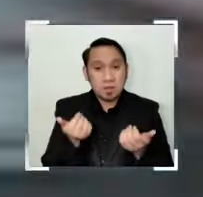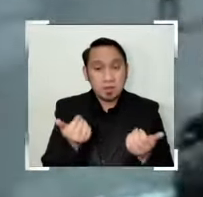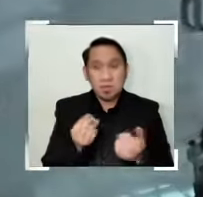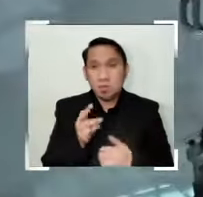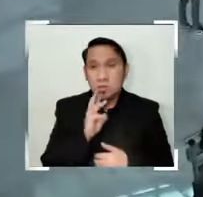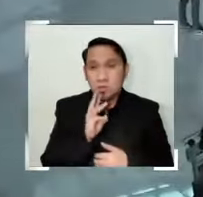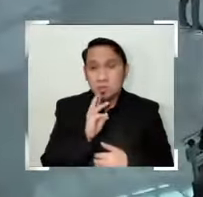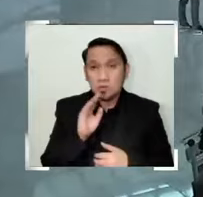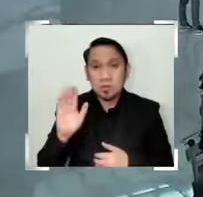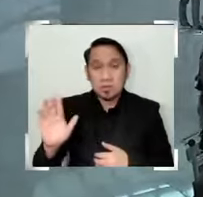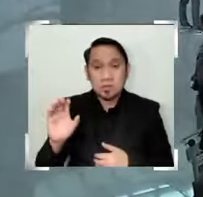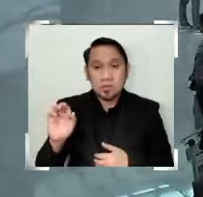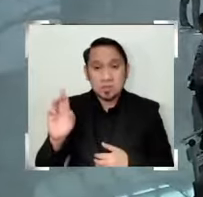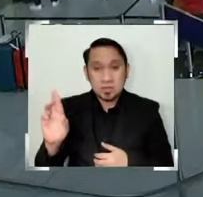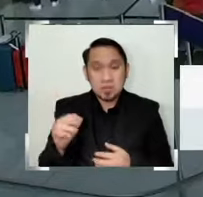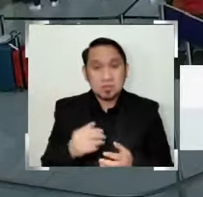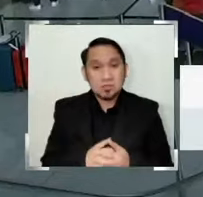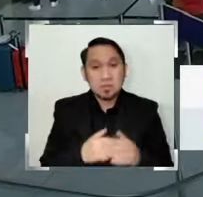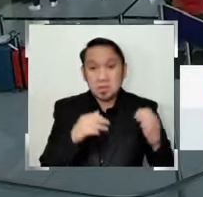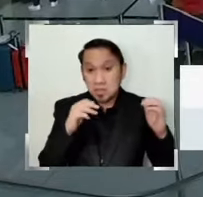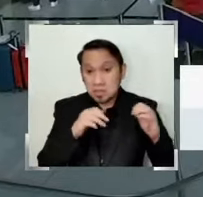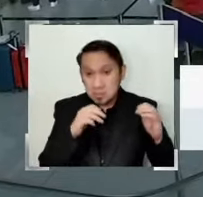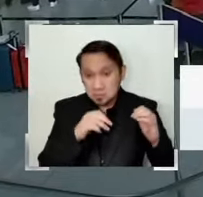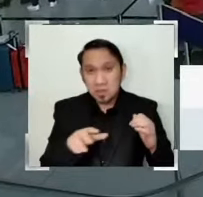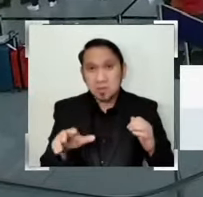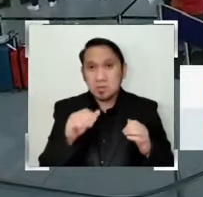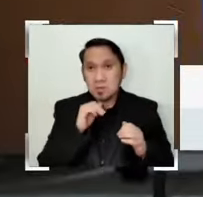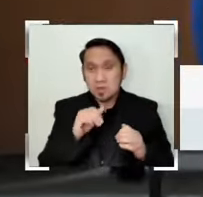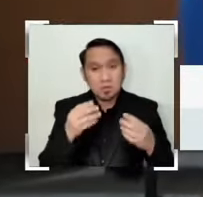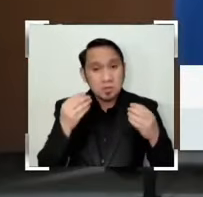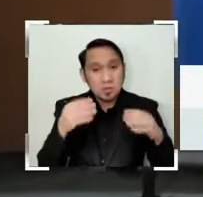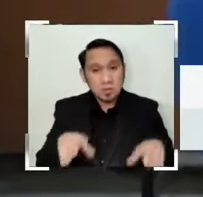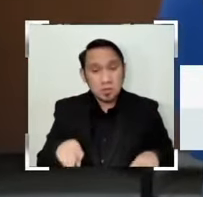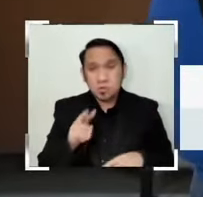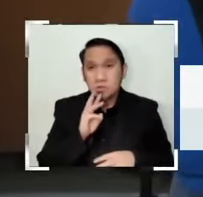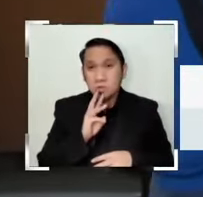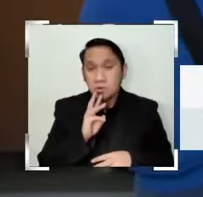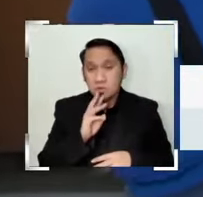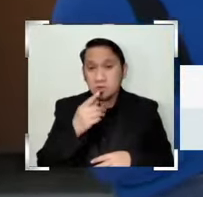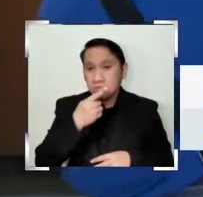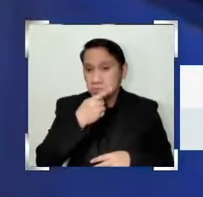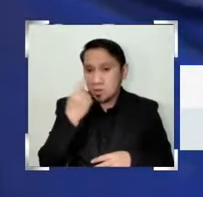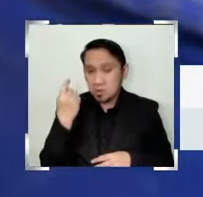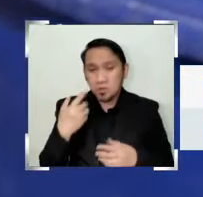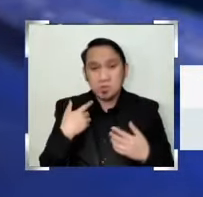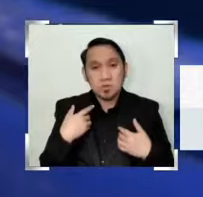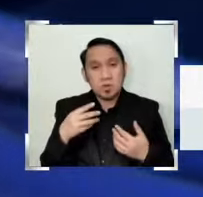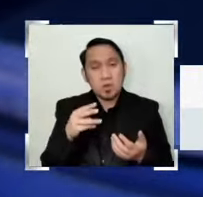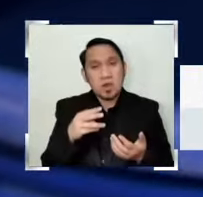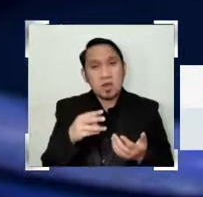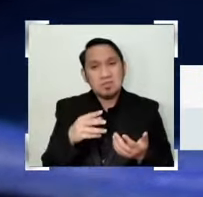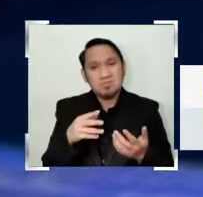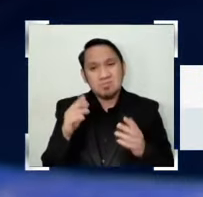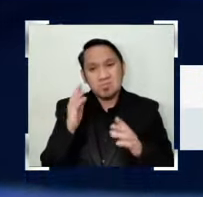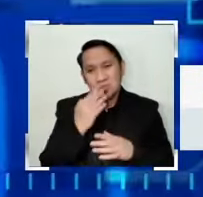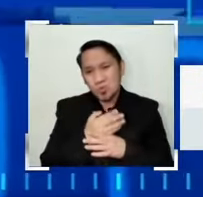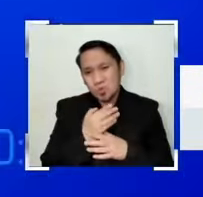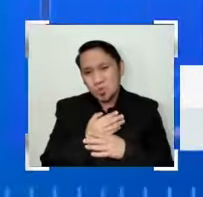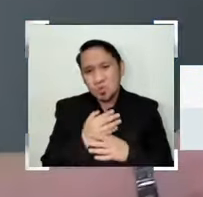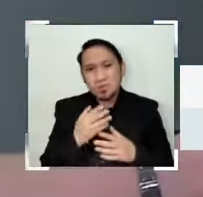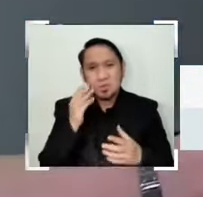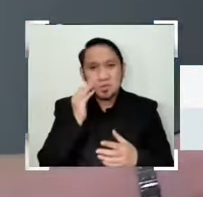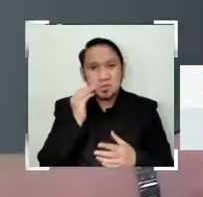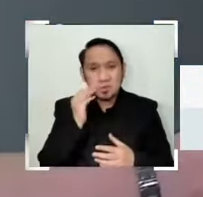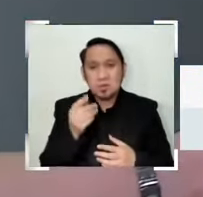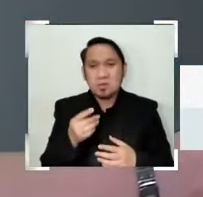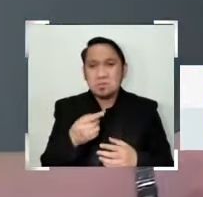paliparan. Umaasa ang mga pasahero na di mawawala ng tubig sa airport dahil laking perwisyo raw nito kung sakali. Very important kasi